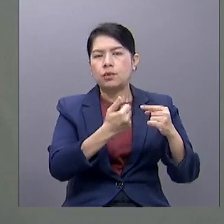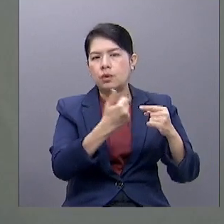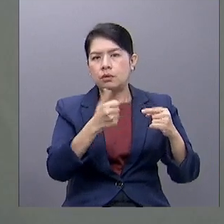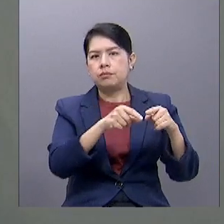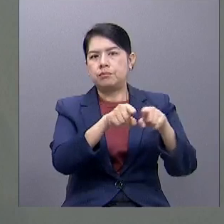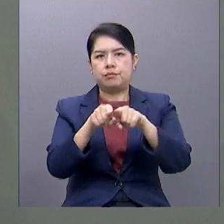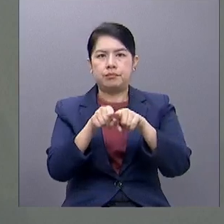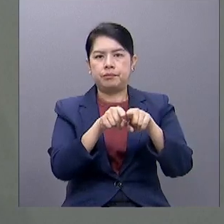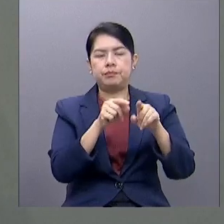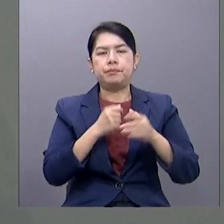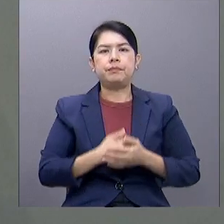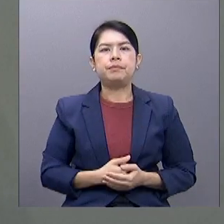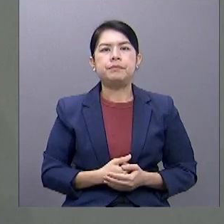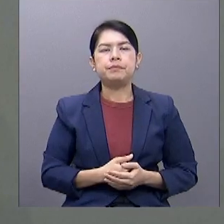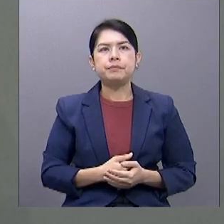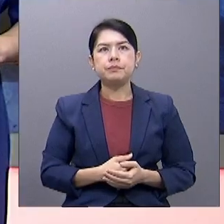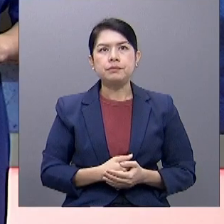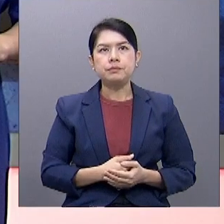ค่ะ